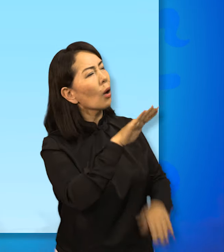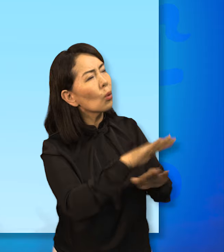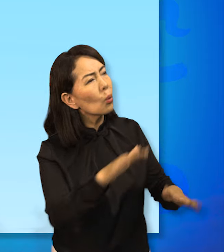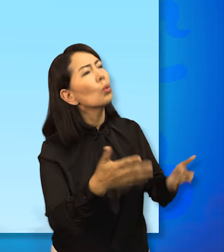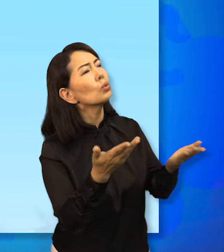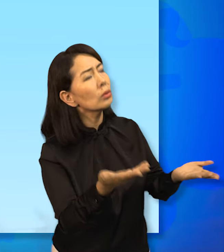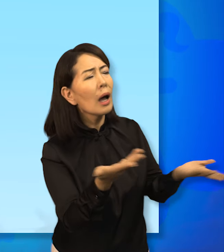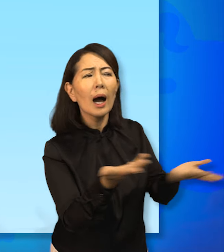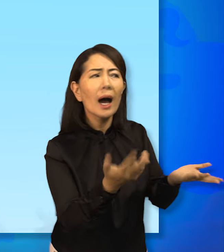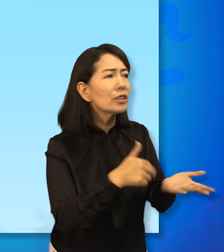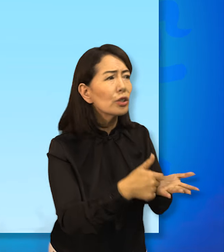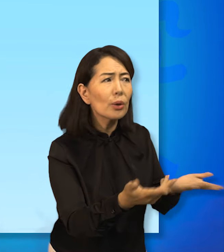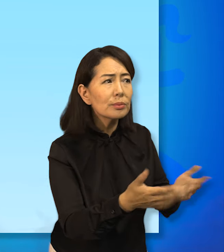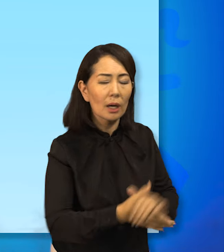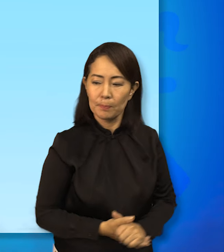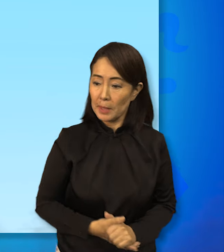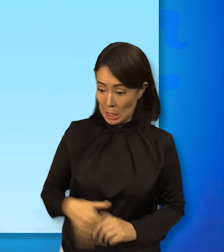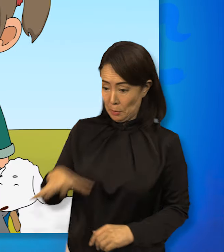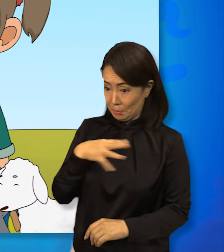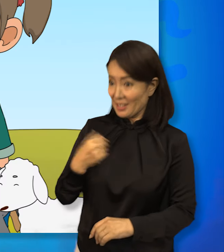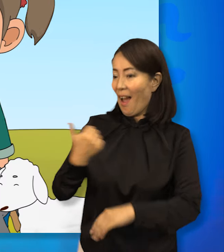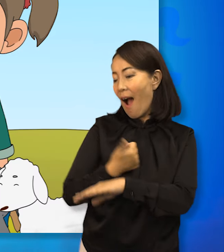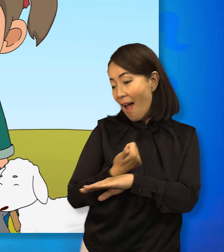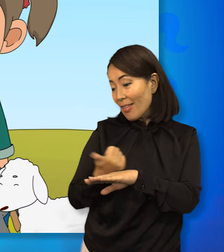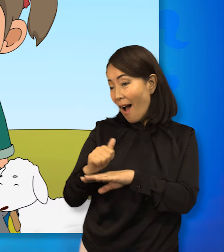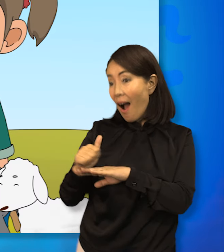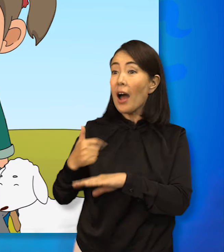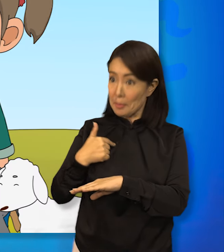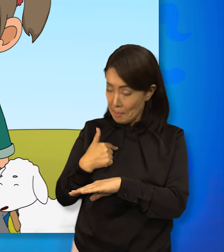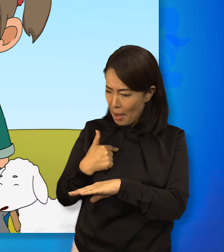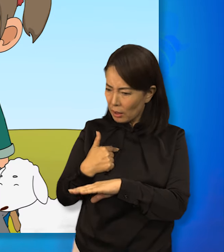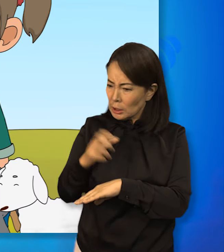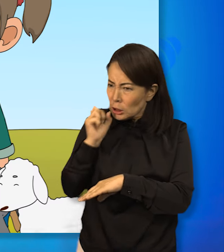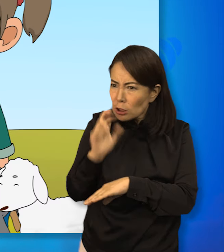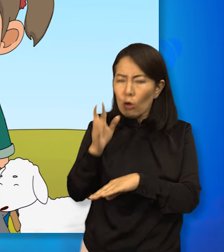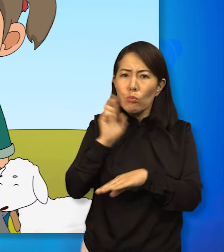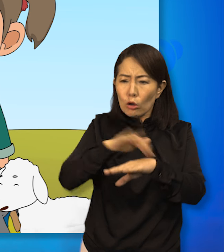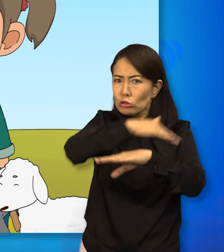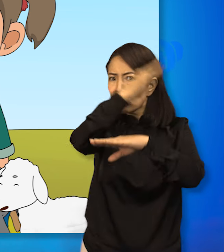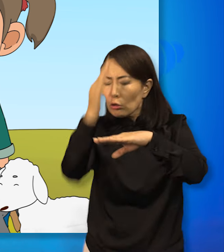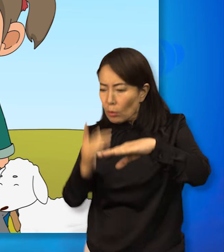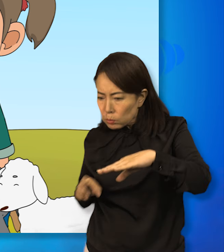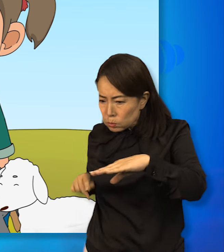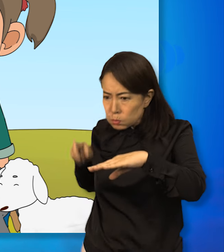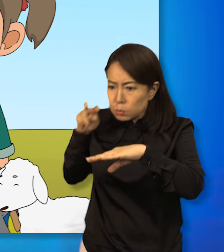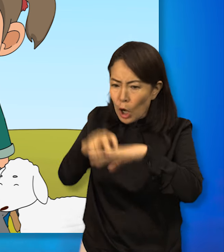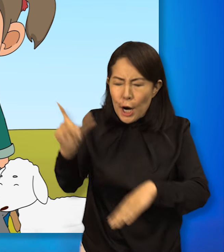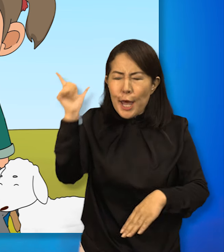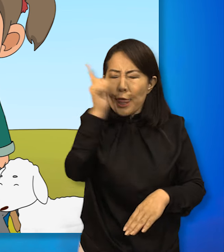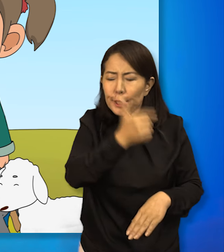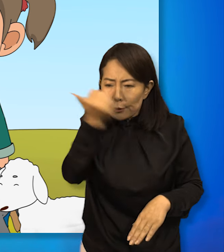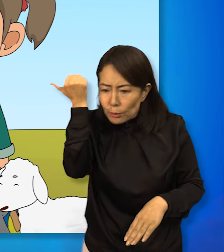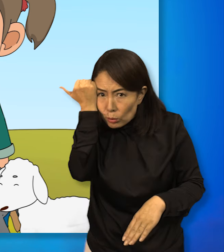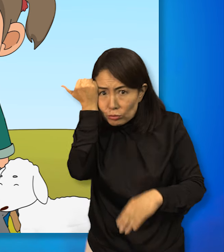хааны хэрээнүүд байна гэдэл үгэлсээр л явсан. оо хүүхдүүд минь өвгөн ах нь энэ гангачгийг давуулж өгөөч